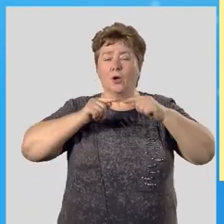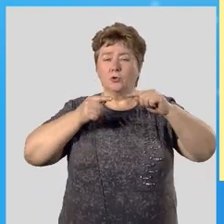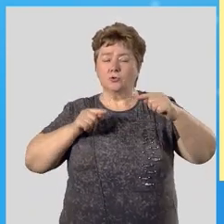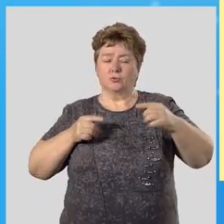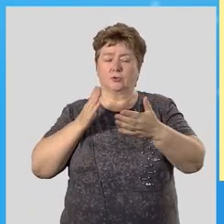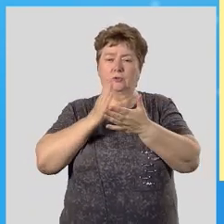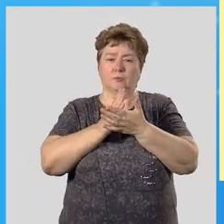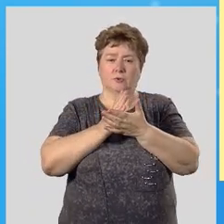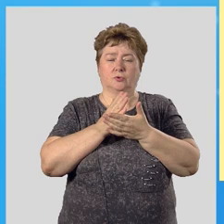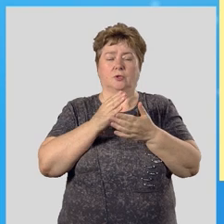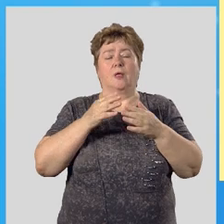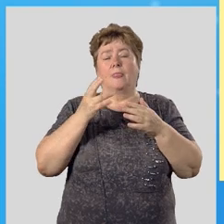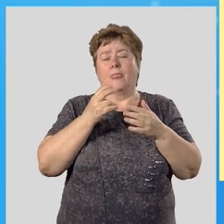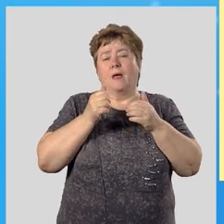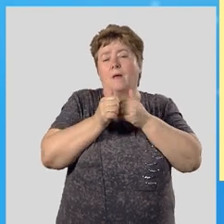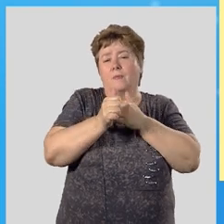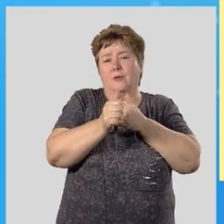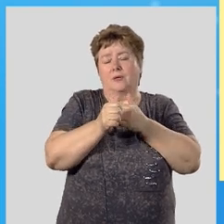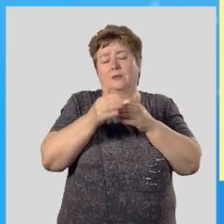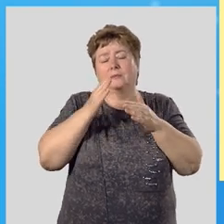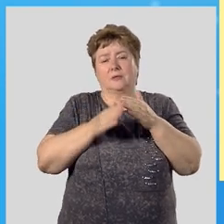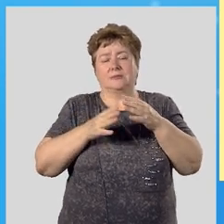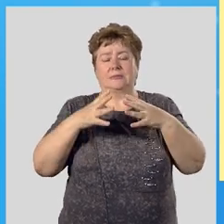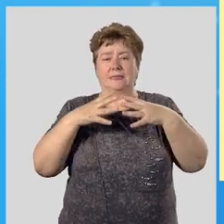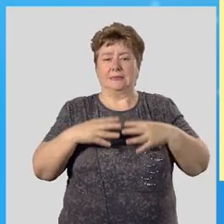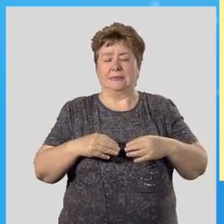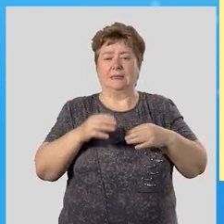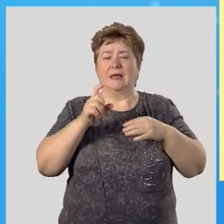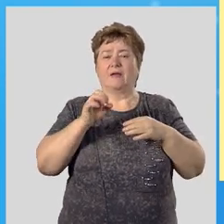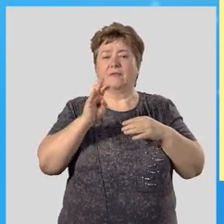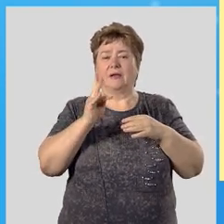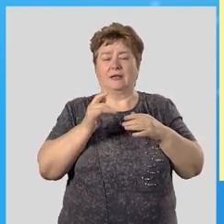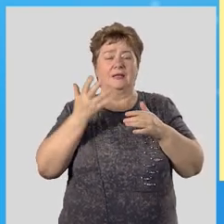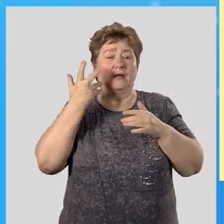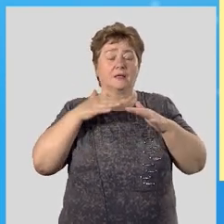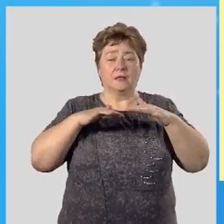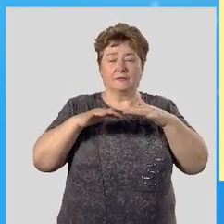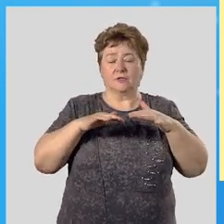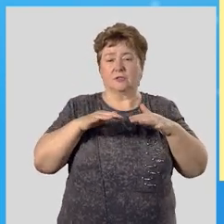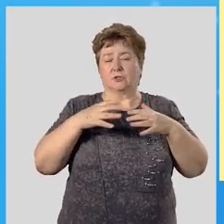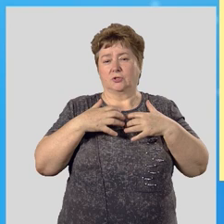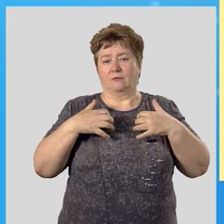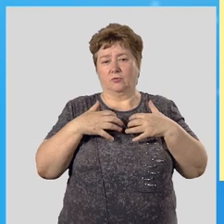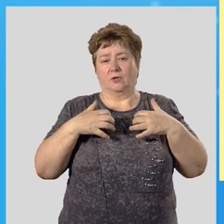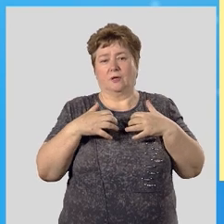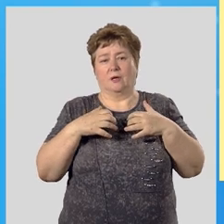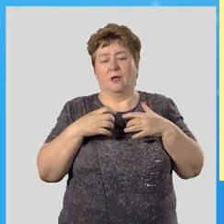Жгутик расположен на переднем конце тела эвглены. Во время движения